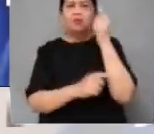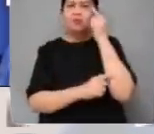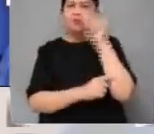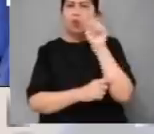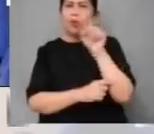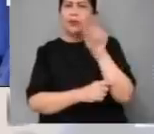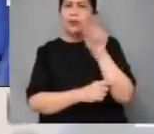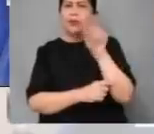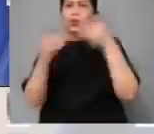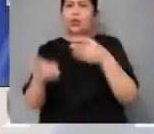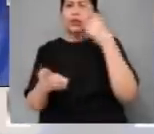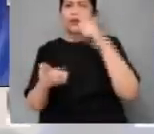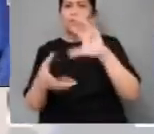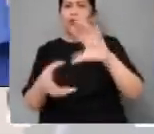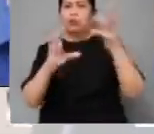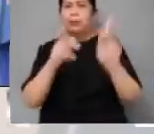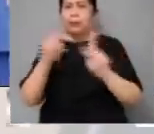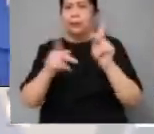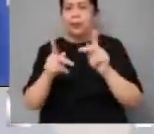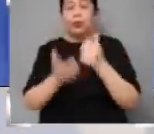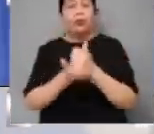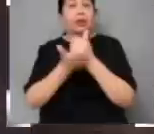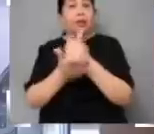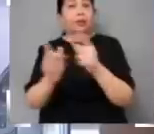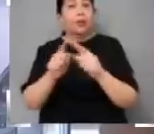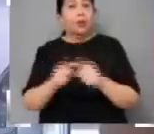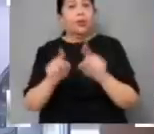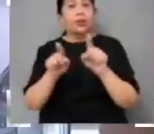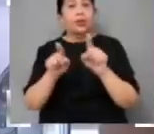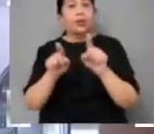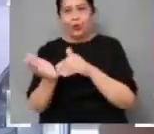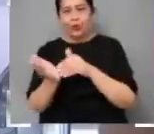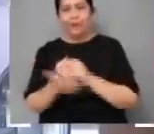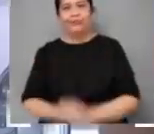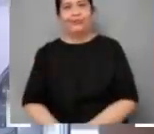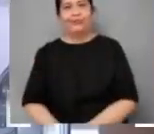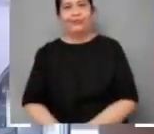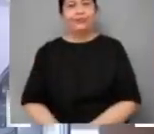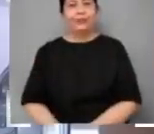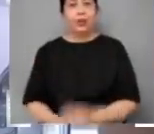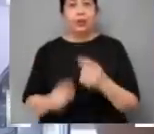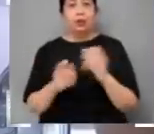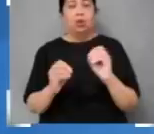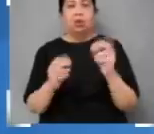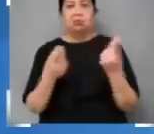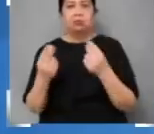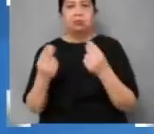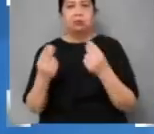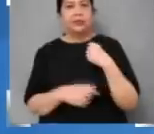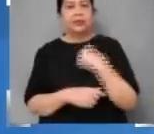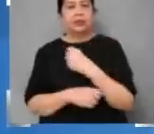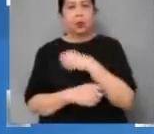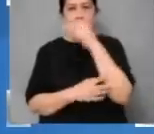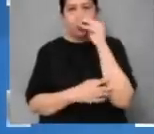sa mga nasalanta. Tutulong din daw siya doon bilang isang doktor. Wala ring public engagement si Senador Manny Pacquiao, pero